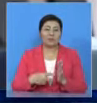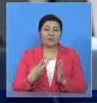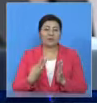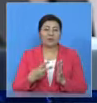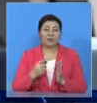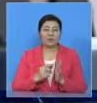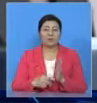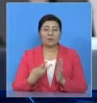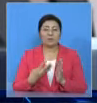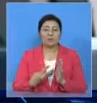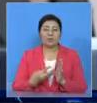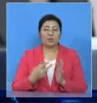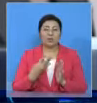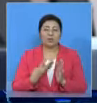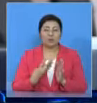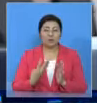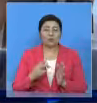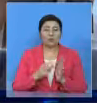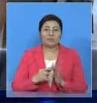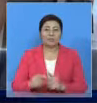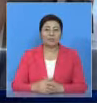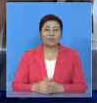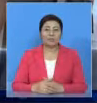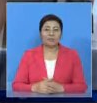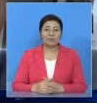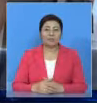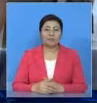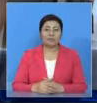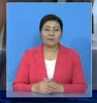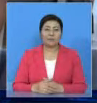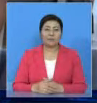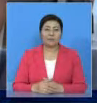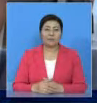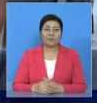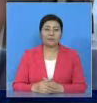8 700 722 84 47. Гульдана Кален, Миржан Маджолов, телеканал Ахтубе.